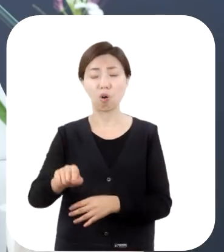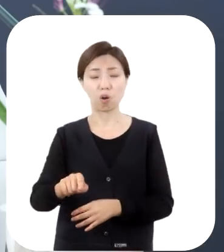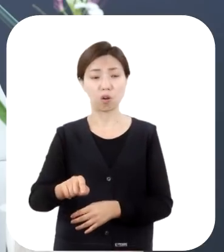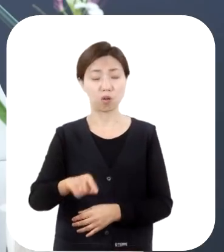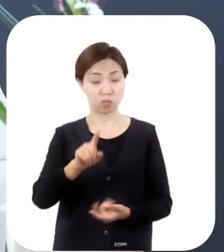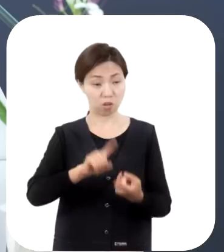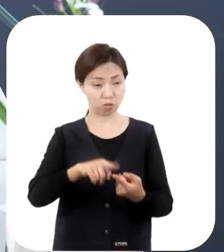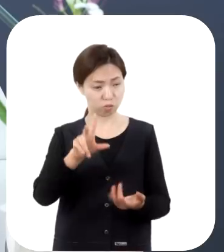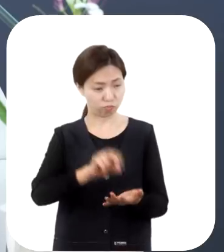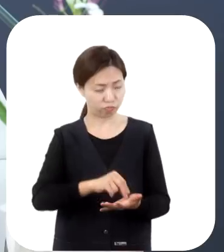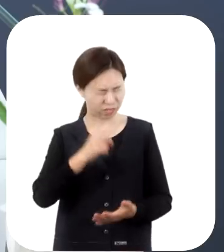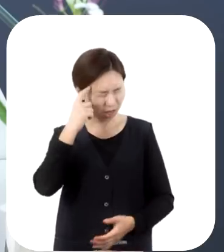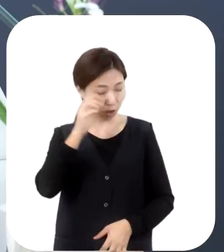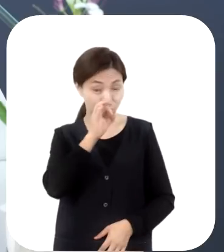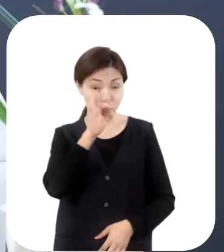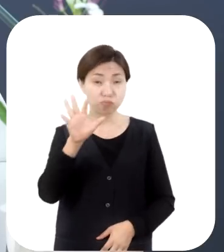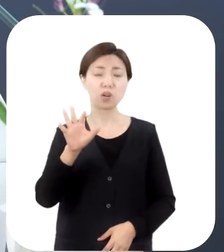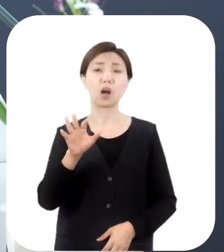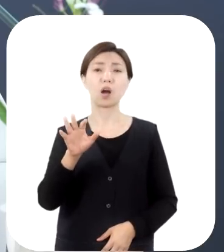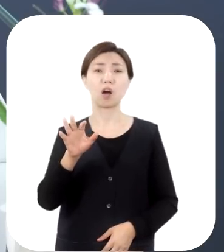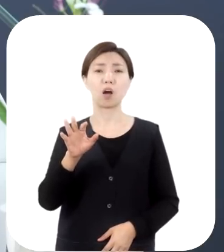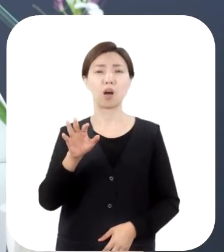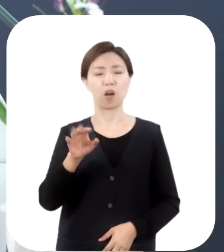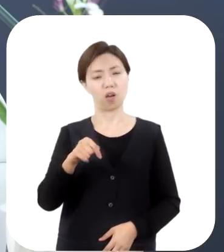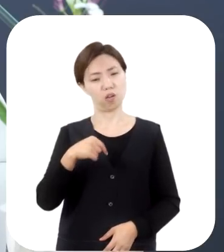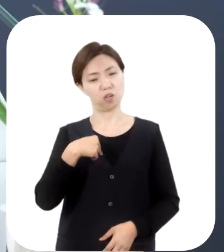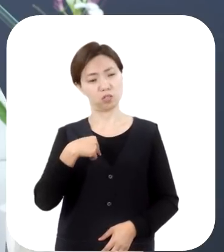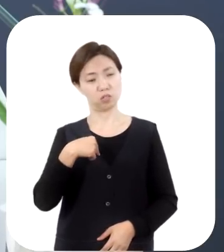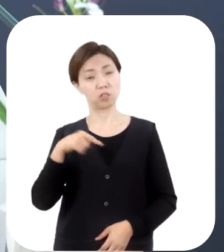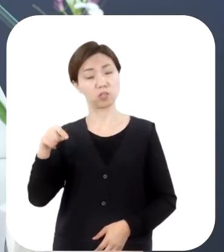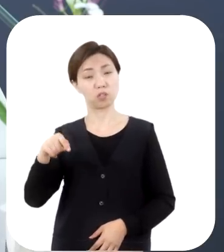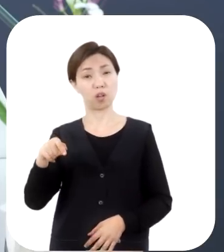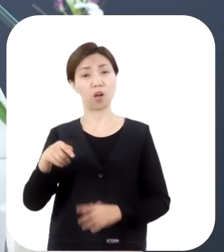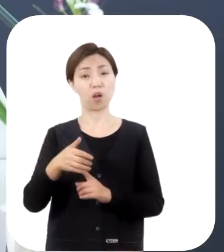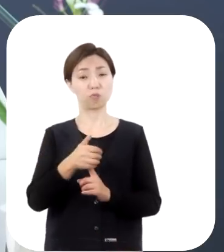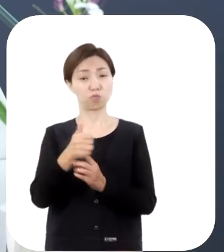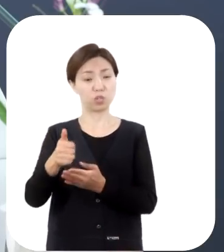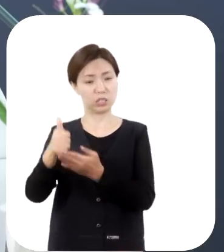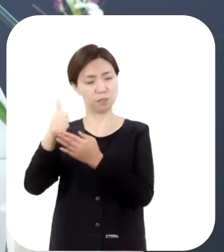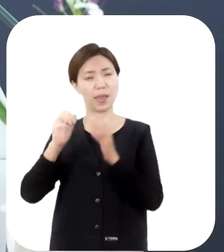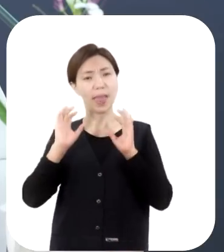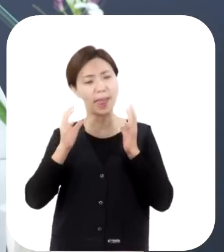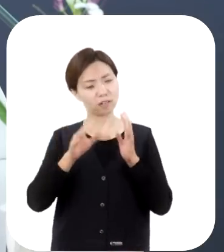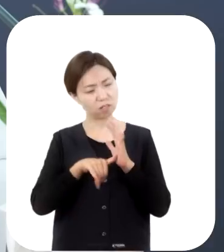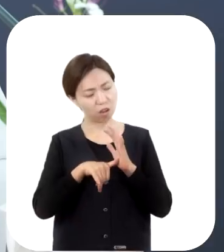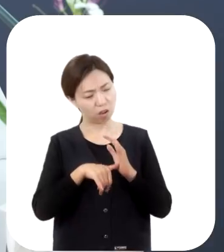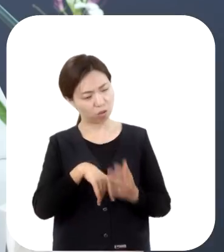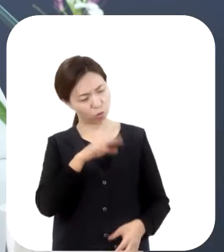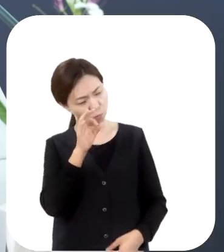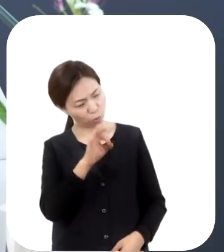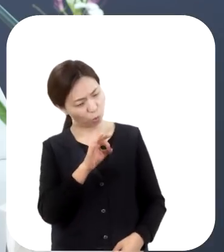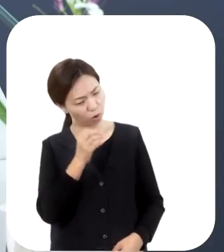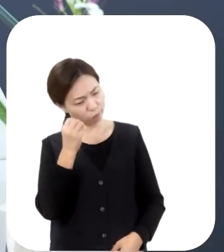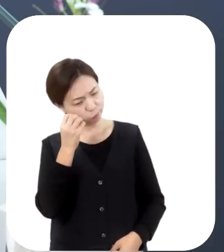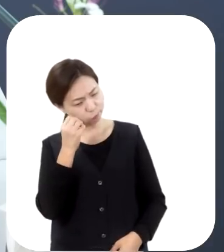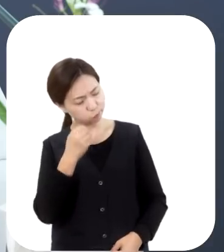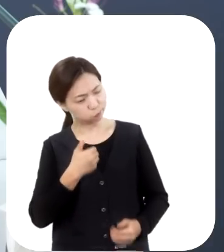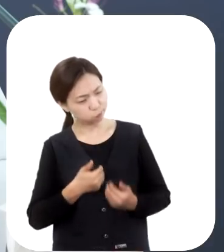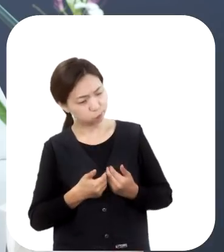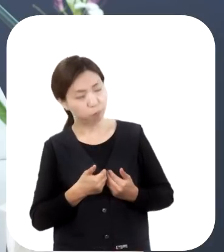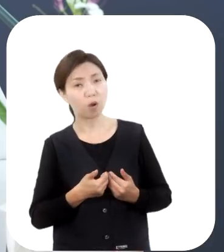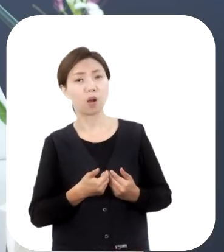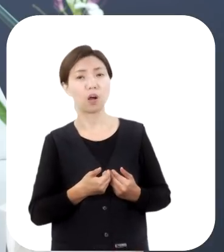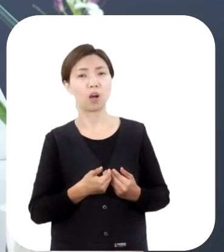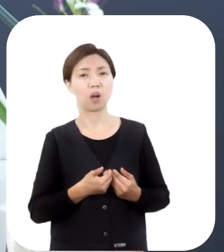없이 합리화하는 막 그러한 것이 이 어릴 때의 어떤 상징적인